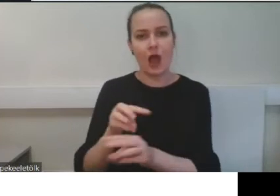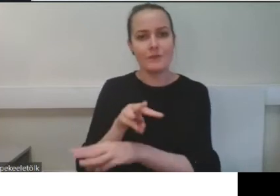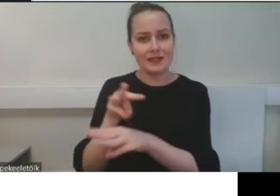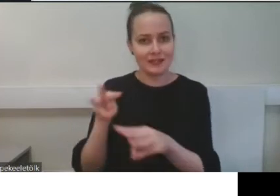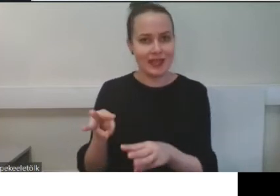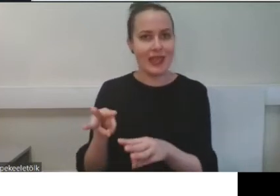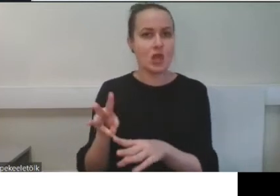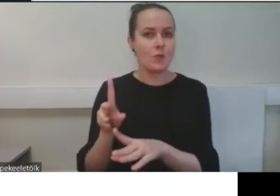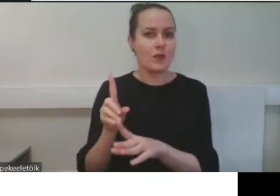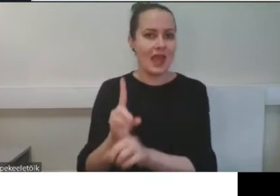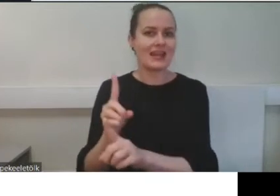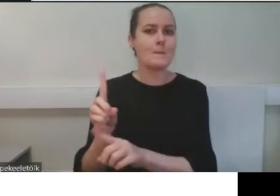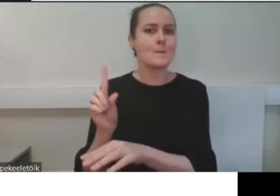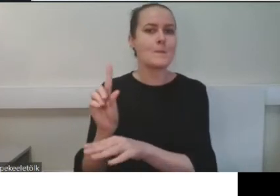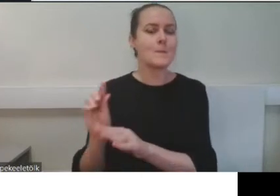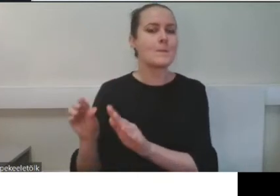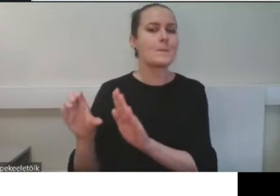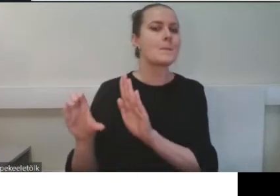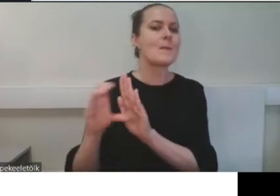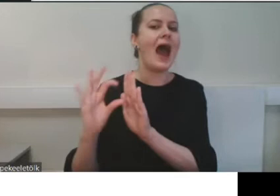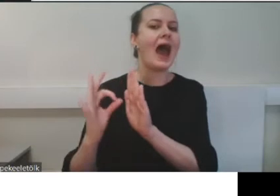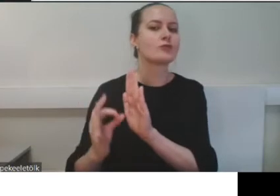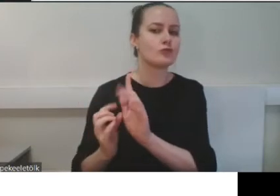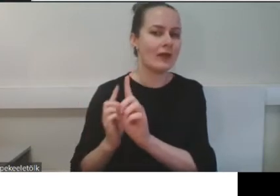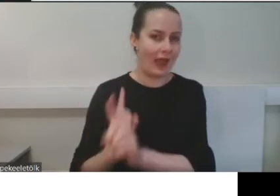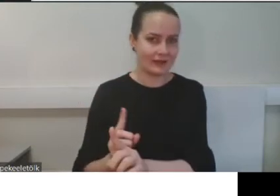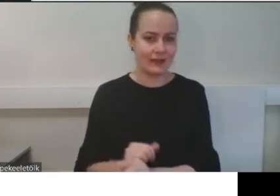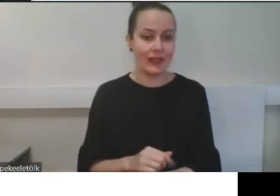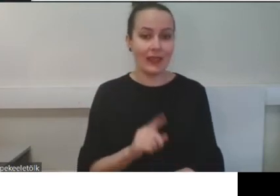näiteks tugiisik , koduteenus , sotsiaaltransport ,